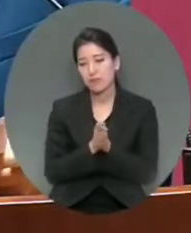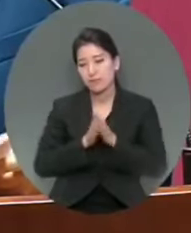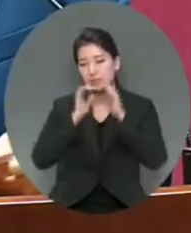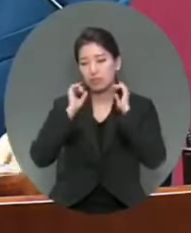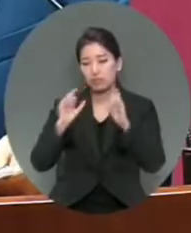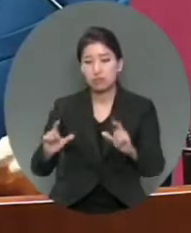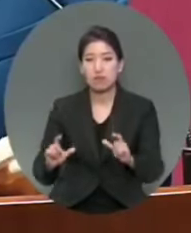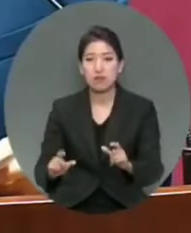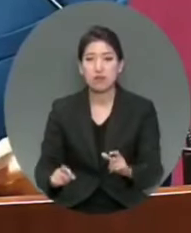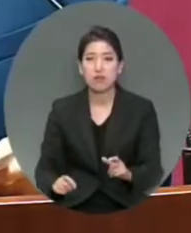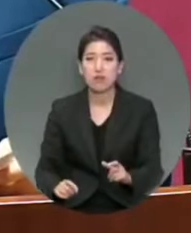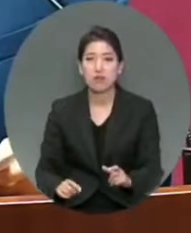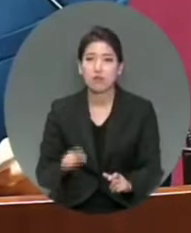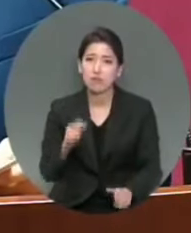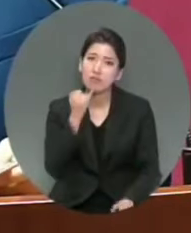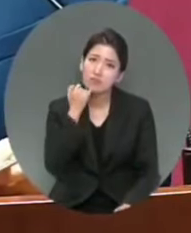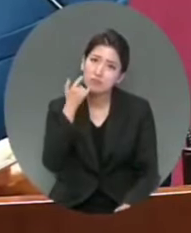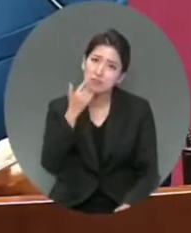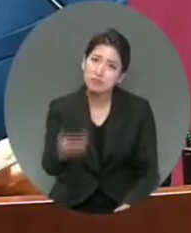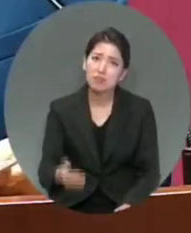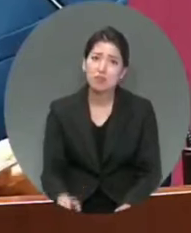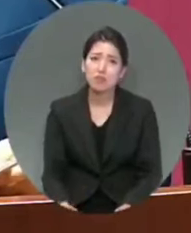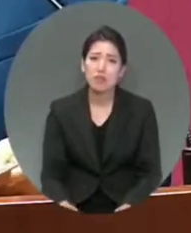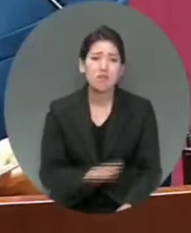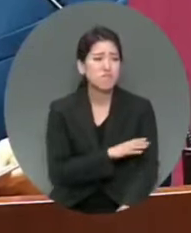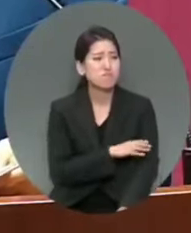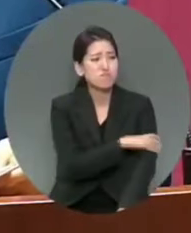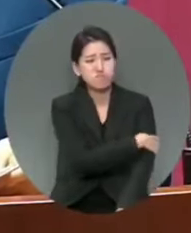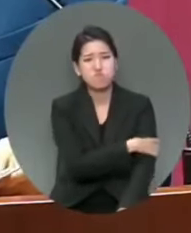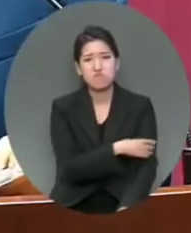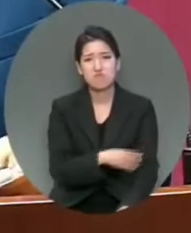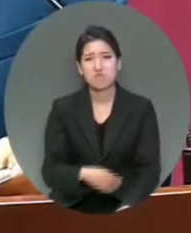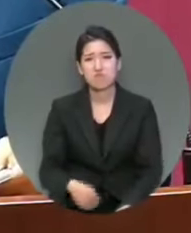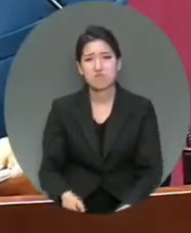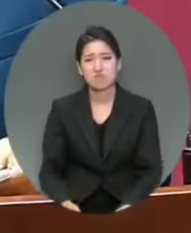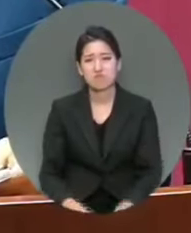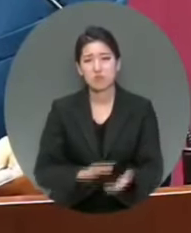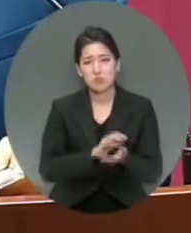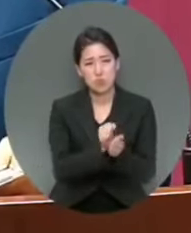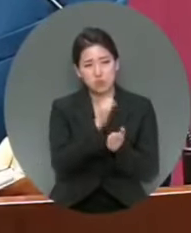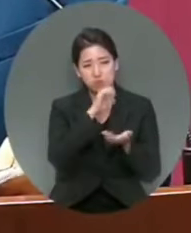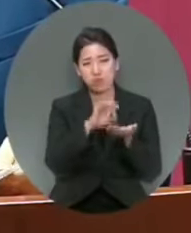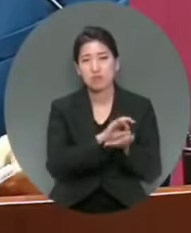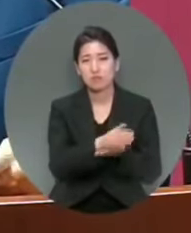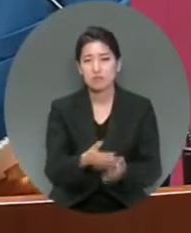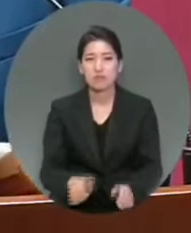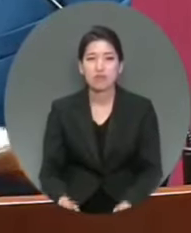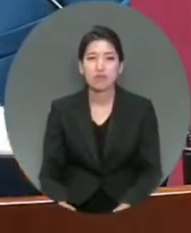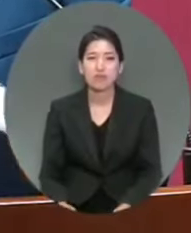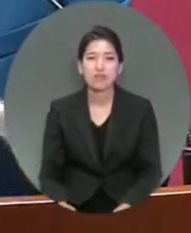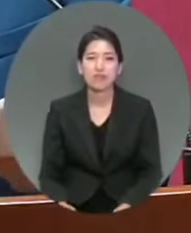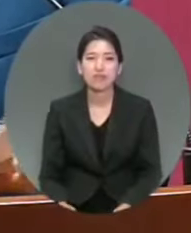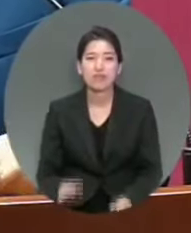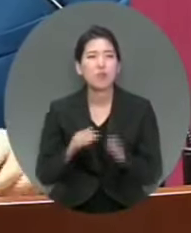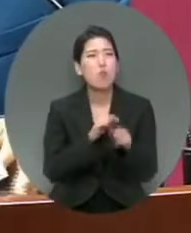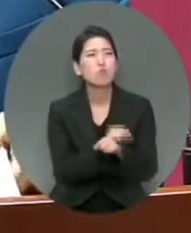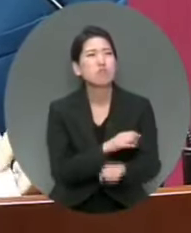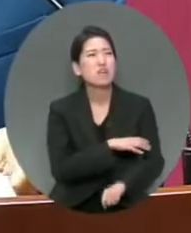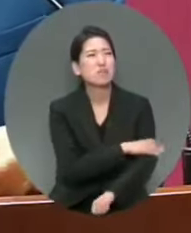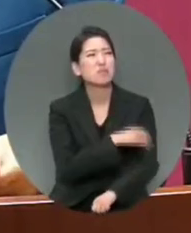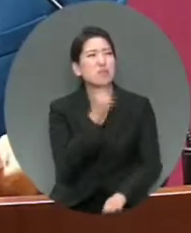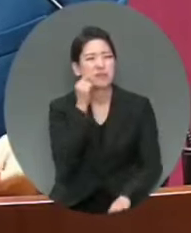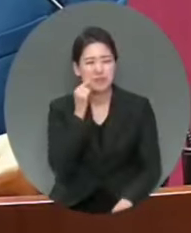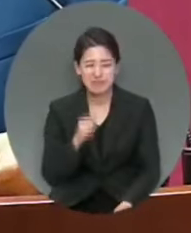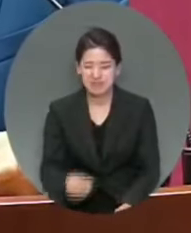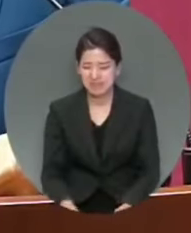이게 정상입니까? 이런 걸 갑질 행정, 졸속 행정이라고 얘기하는 것입니다. 공무원들 요새 갑질 잘 못합니다.